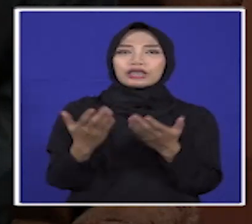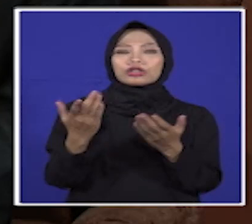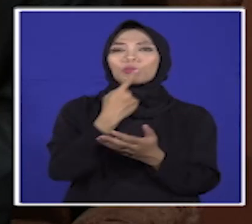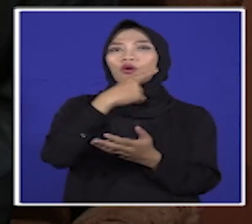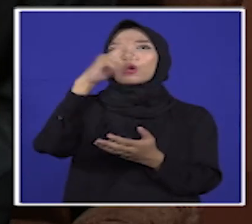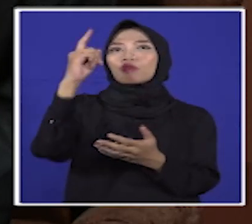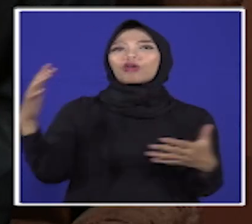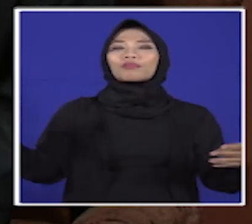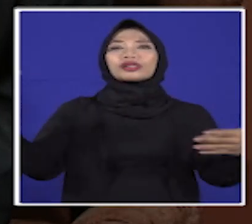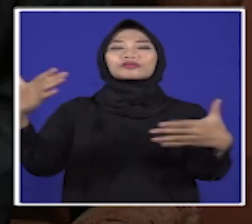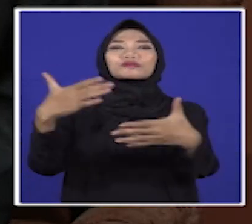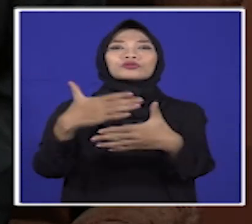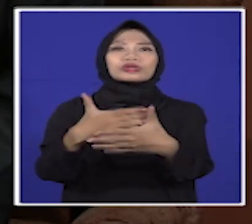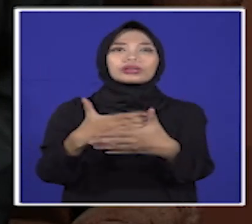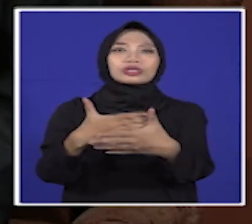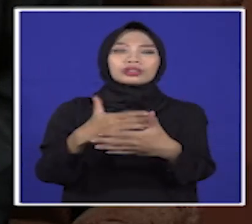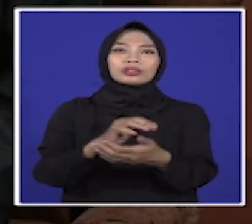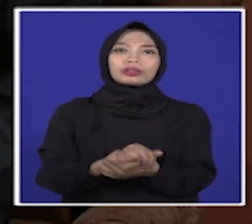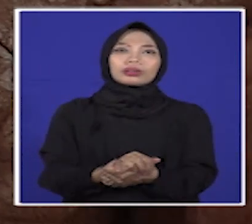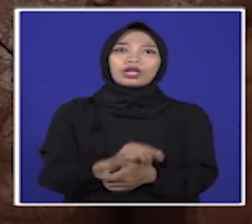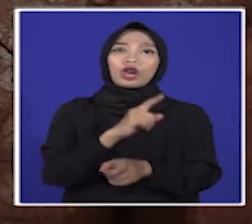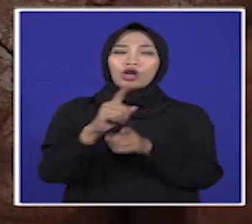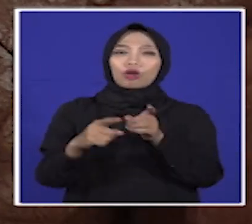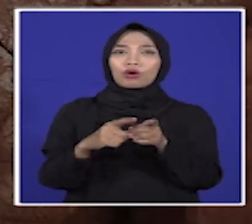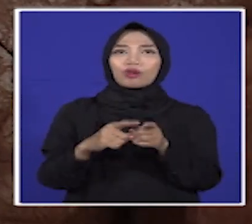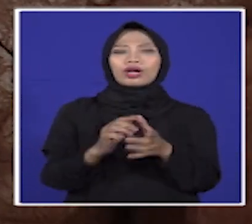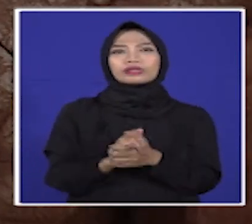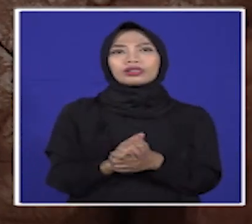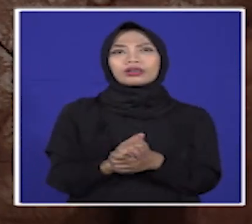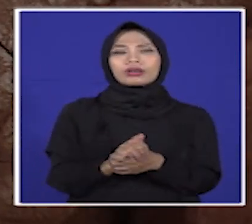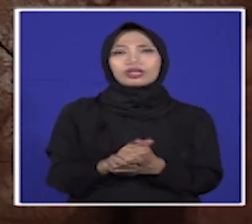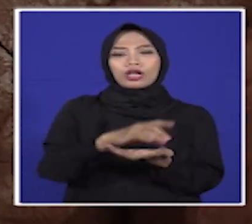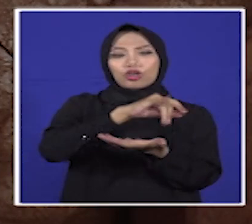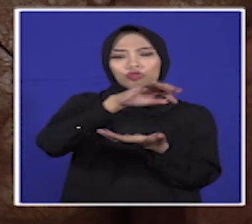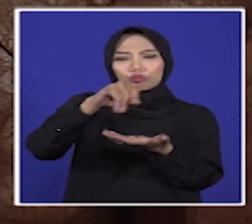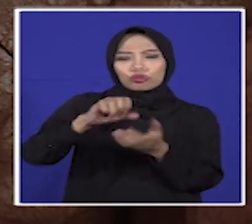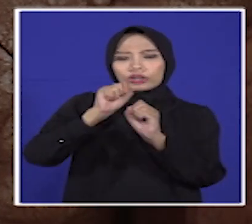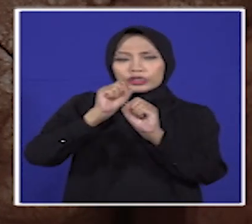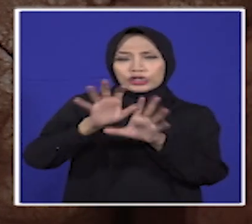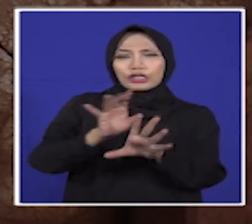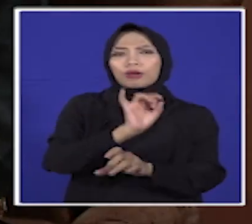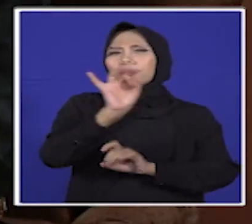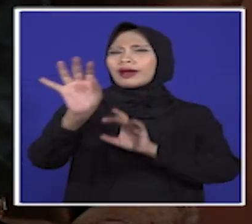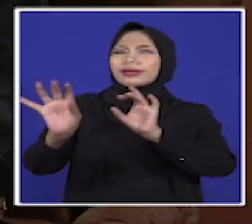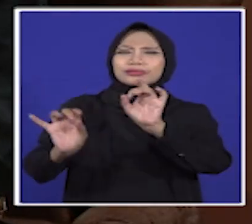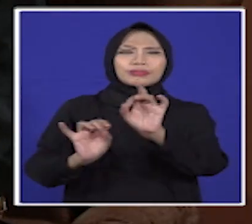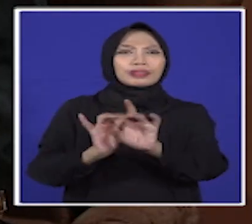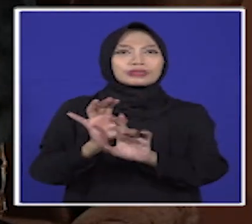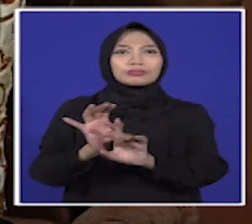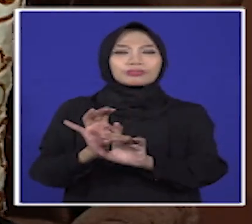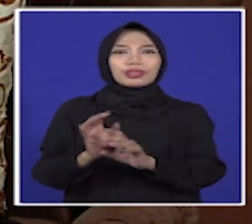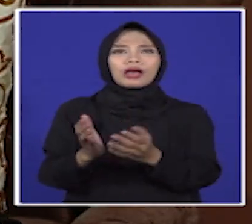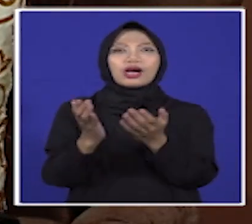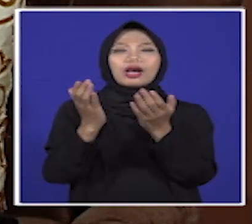ada kekuatan-kekuatan gaib di luar kekuatan, tolong atas ridho dan atas